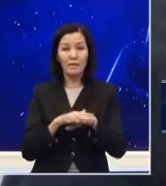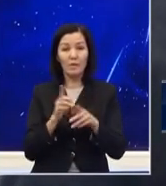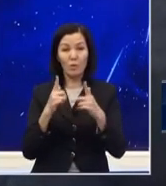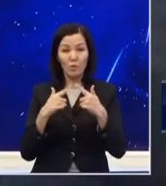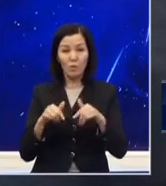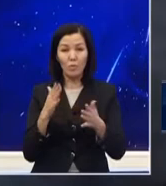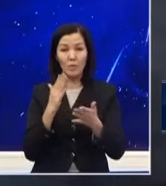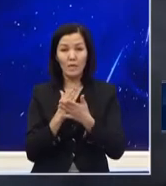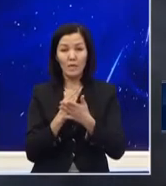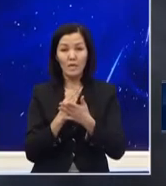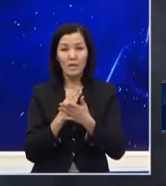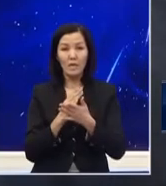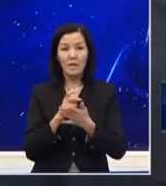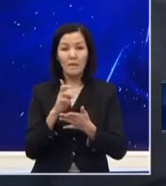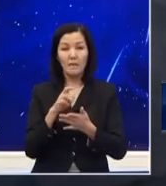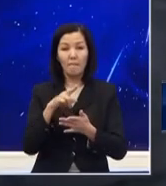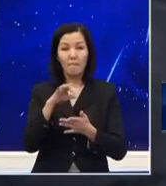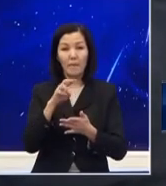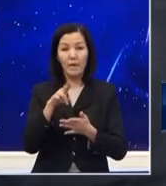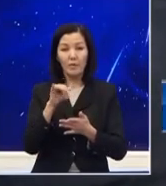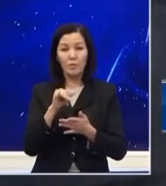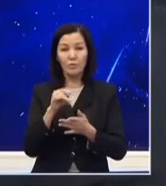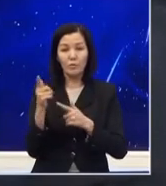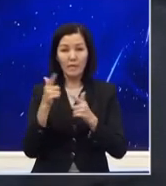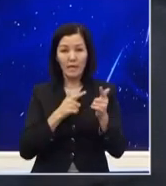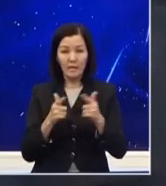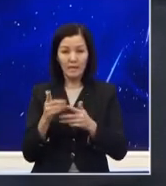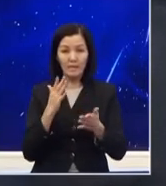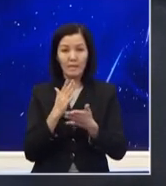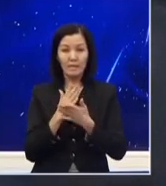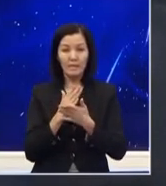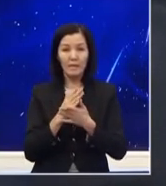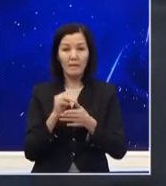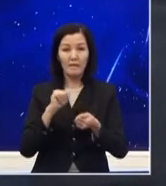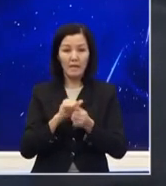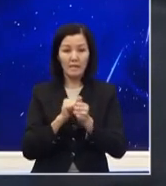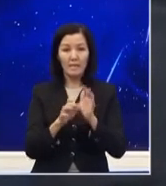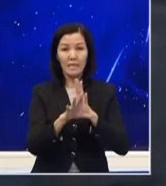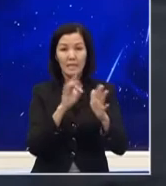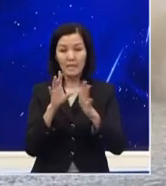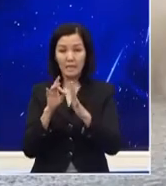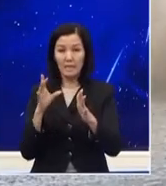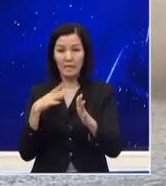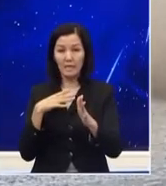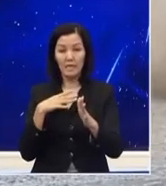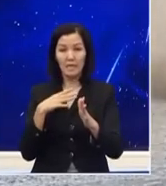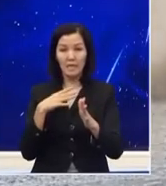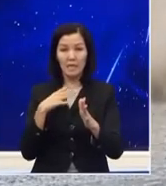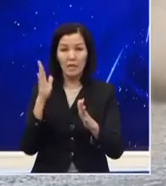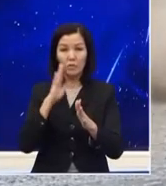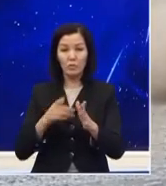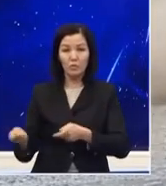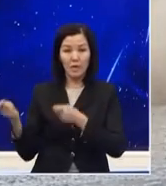Өзіміздің пандусы дайын, ол тастардың бәрін іріктейді. Тастардың бәрін іріктегеннен кейін жағажайға тасимыз. Топырақ тасылғаннан